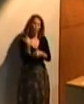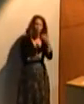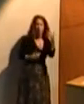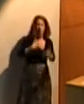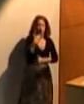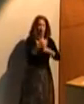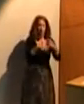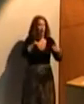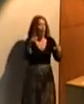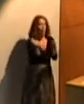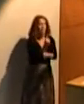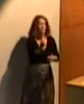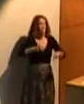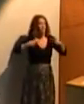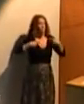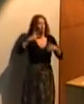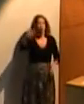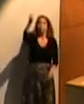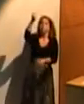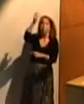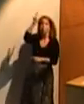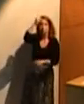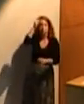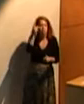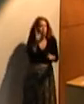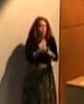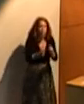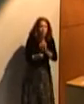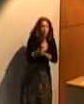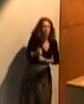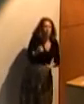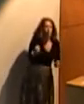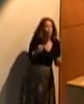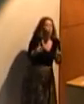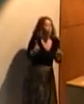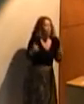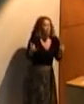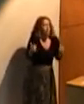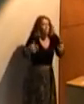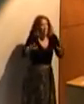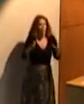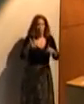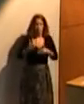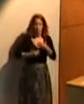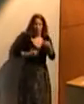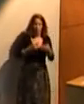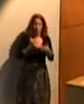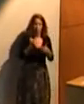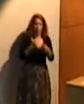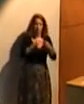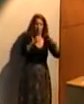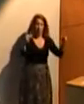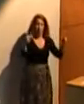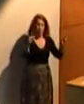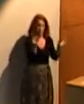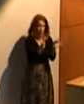percer le mystère du vivant mais mais mais nous sommes capables désormais est bien de recoder au niveau de